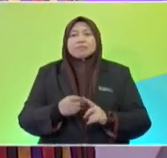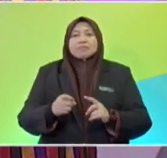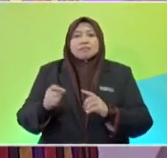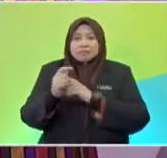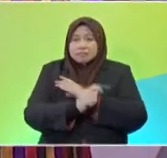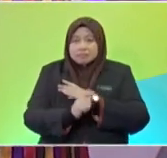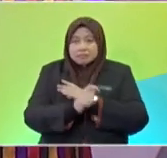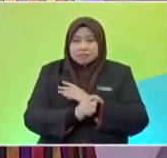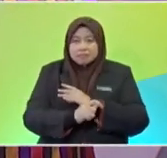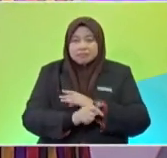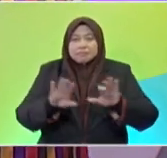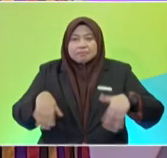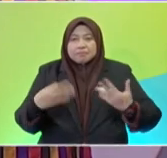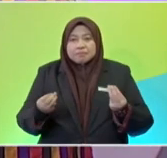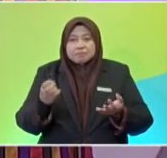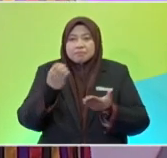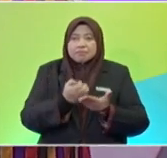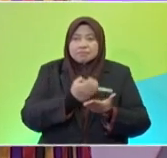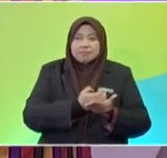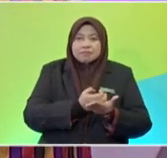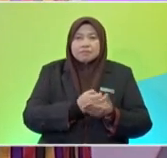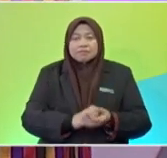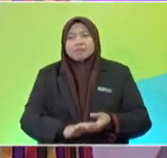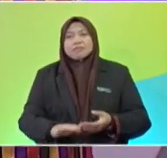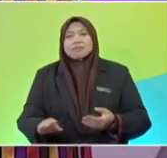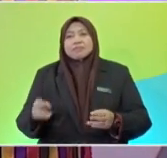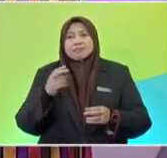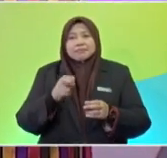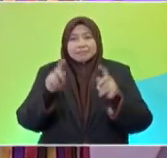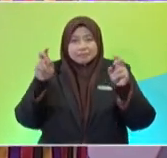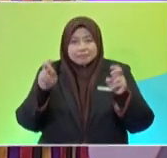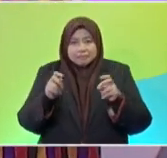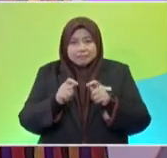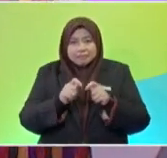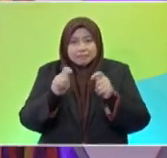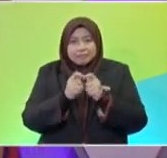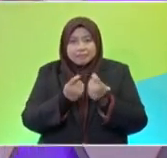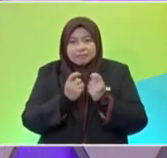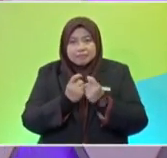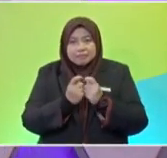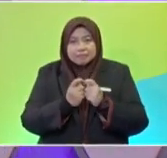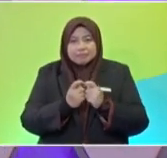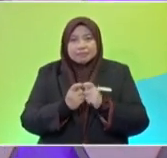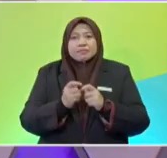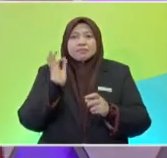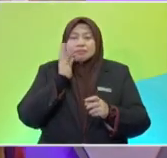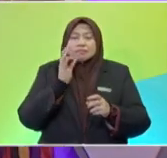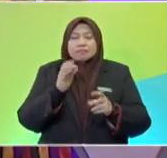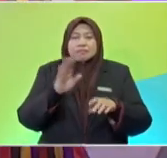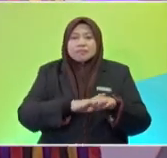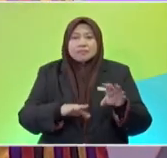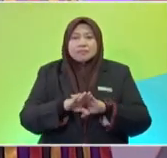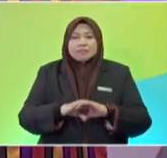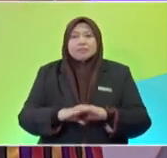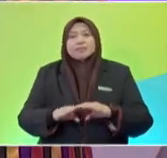mengedit hasil penulisan dari pada teks buah tangan dari iman itu sama-sama lah kita tunggu hingga ke ujung siaran hari